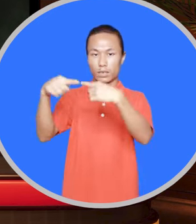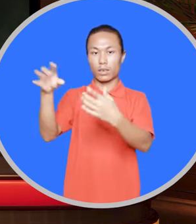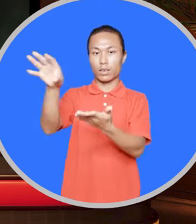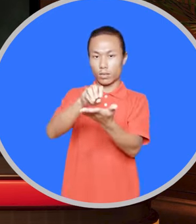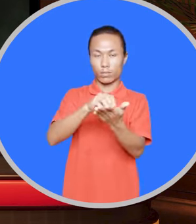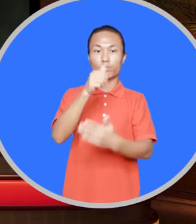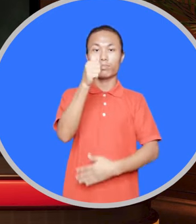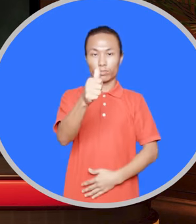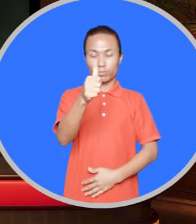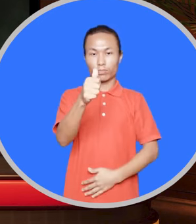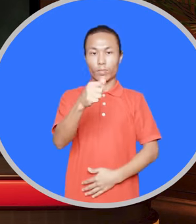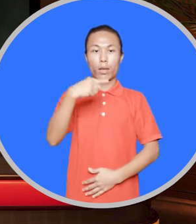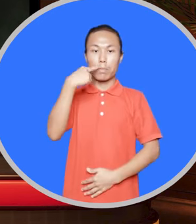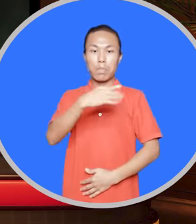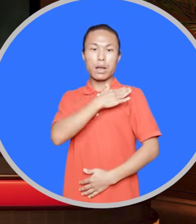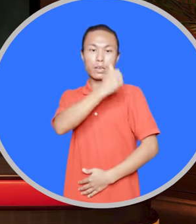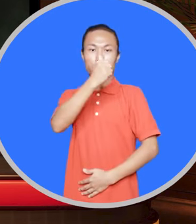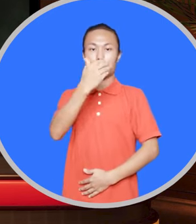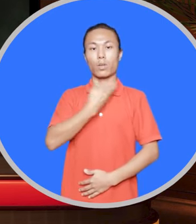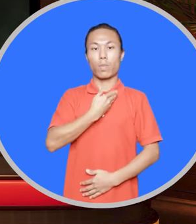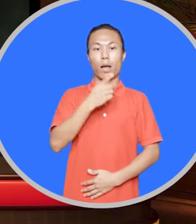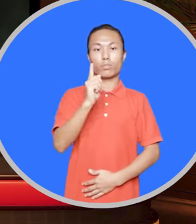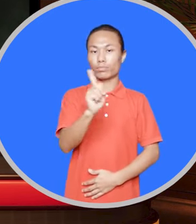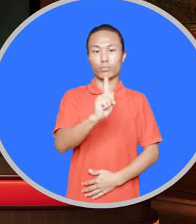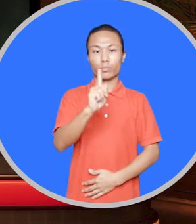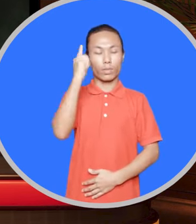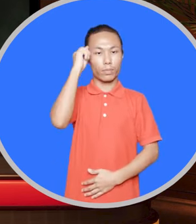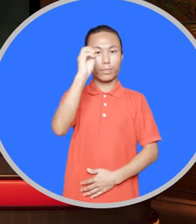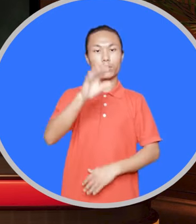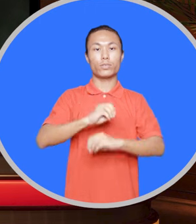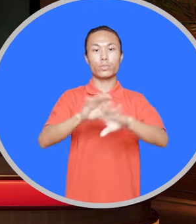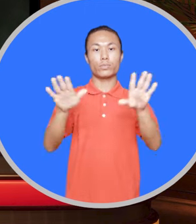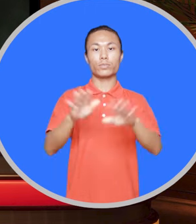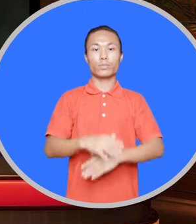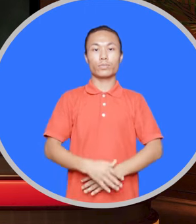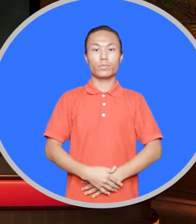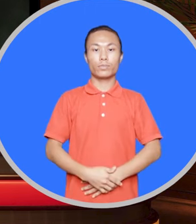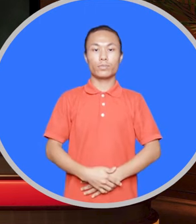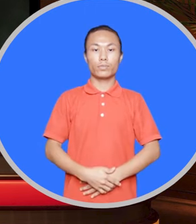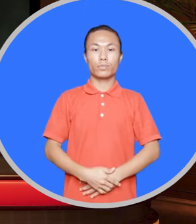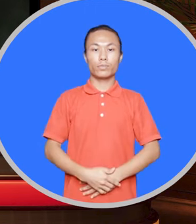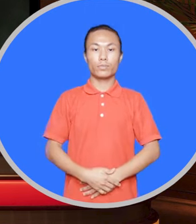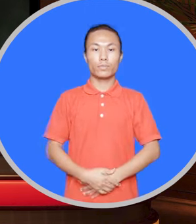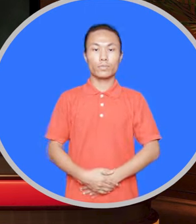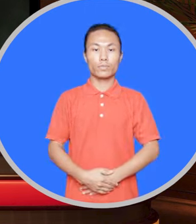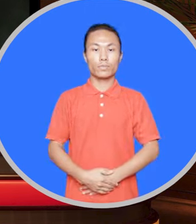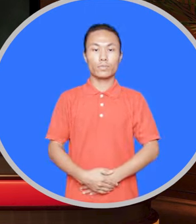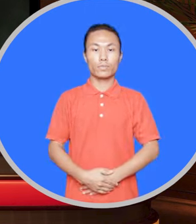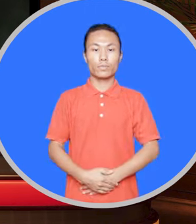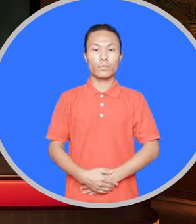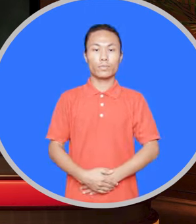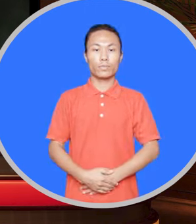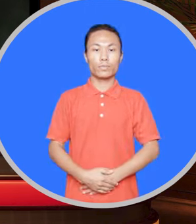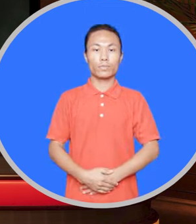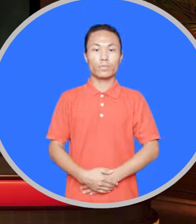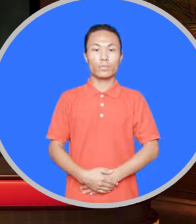က်ကင်ထားပြီးဥဆောင်မှုတွေမမယွင်းကြဖို့အင်မတန်အရေးကြီးပါတယ်။အခွန်ကောက်ခံမှုလုပ်ငန်းတွေဟာပြည်သူတွေအပေါ်မှာဝင်ထု